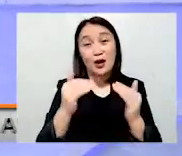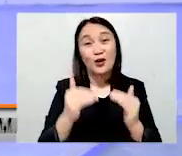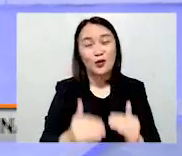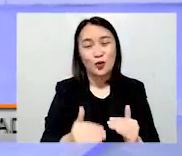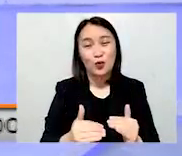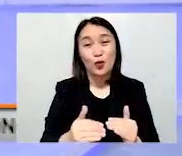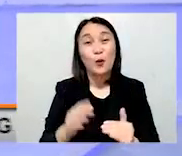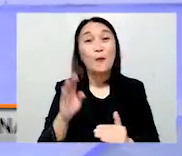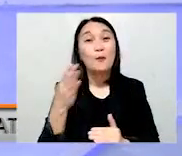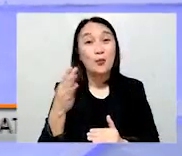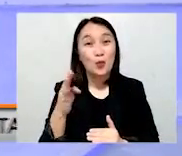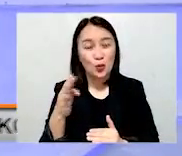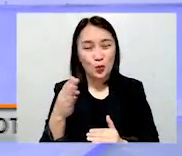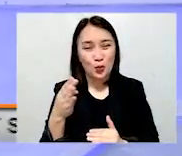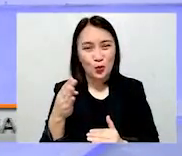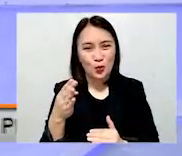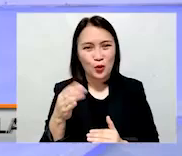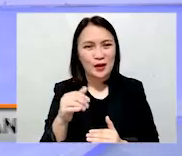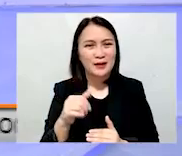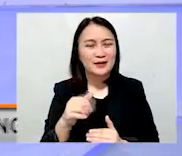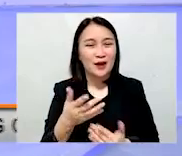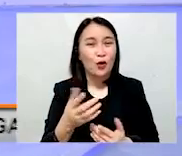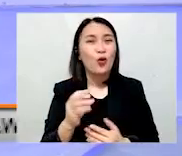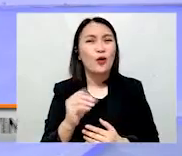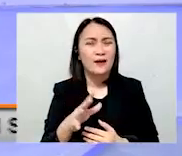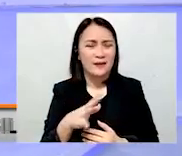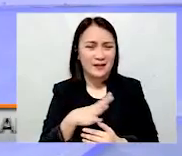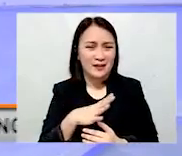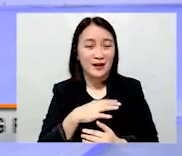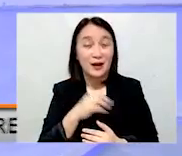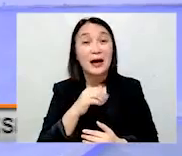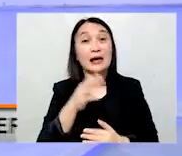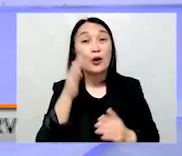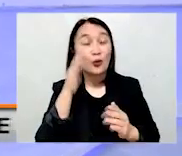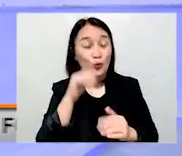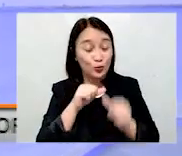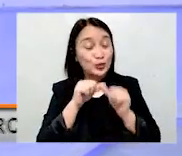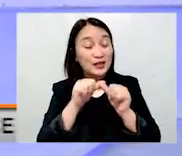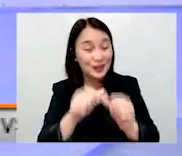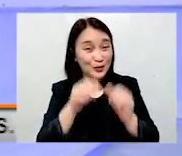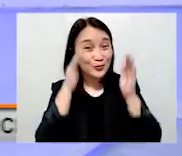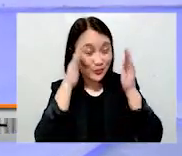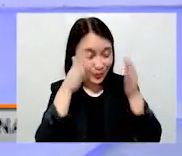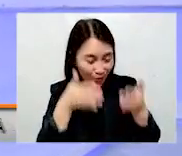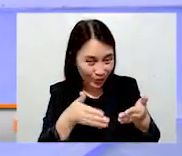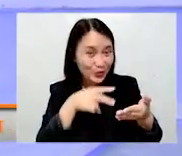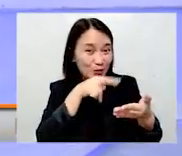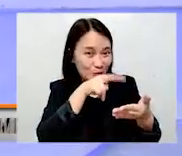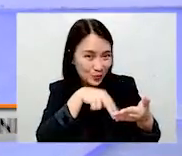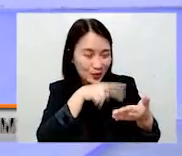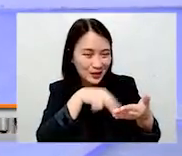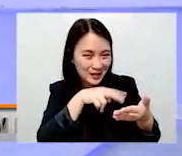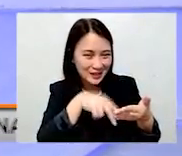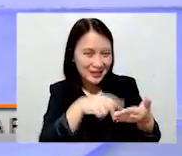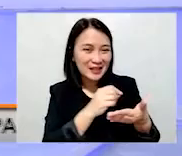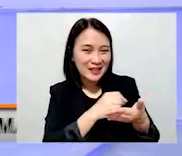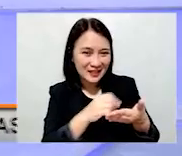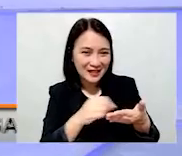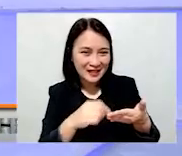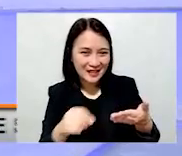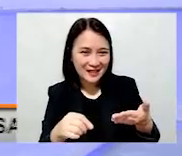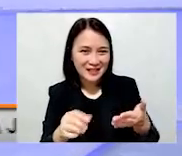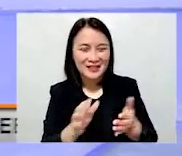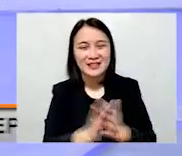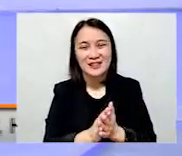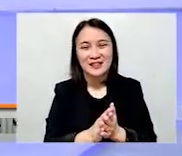blue dahilan para hindi mawala sa focus ang ating mga mata sa pagbabasa ng mga letra. O ngayon mga